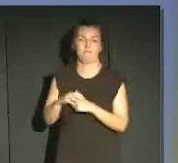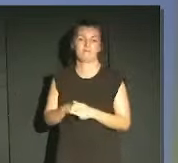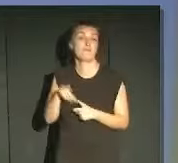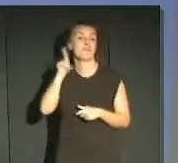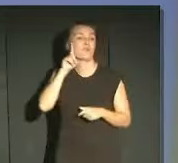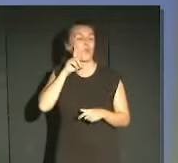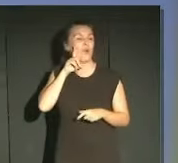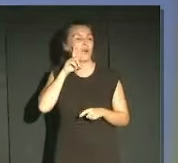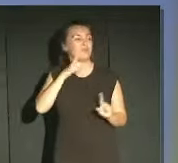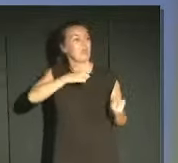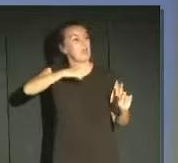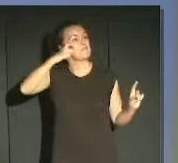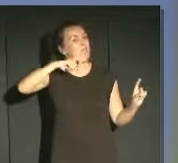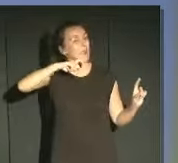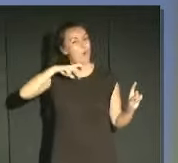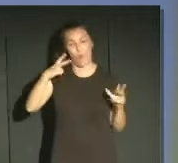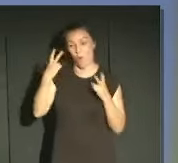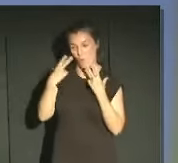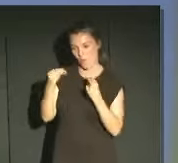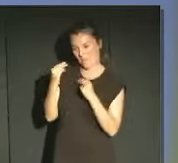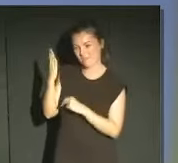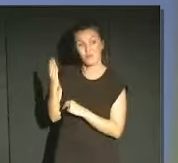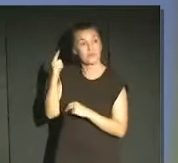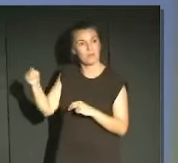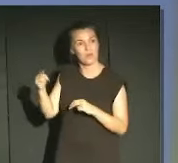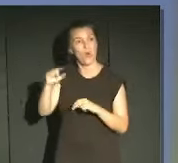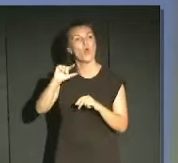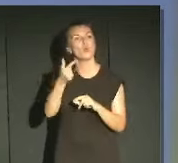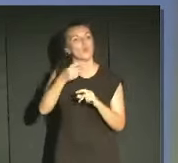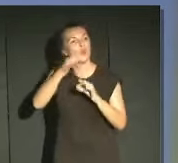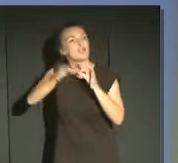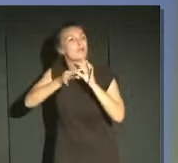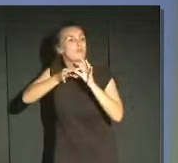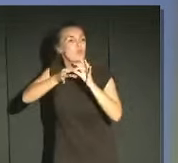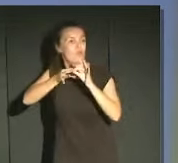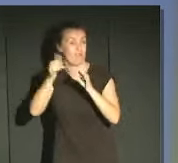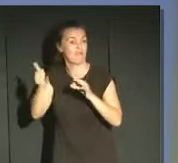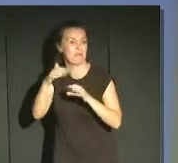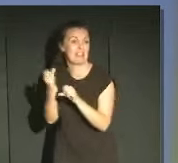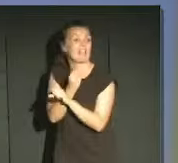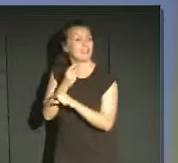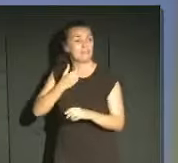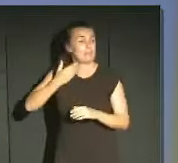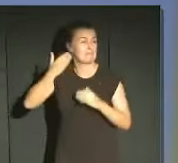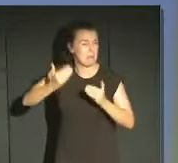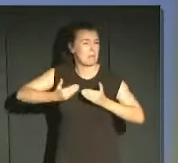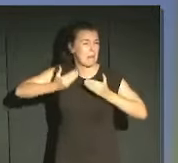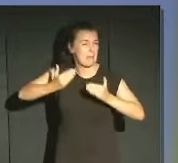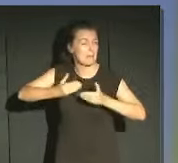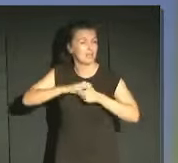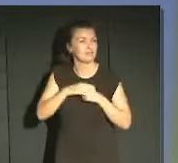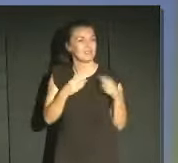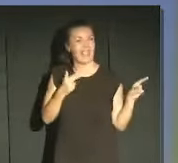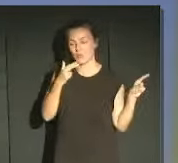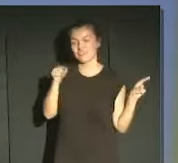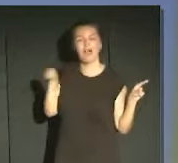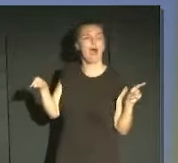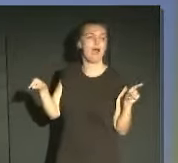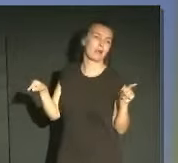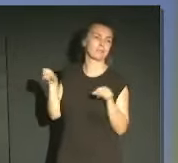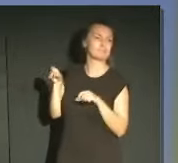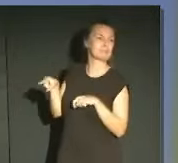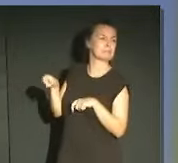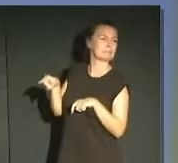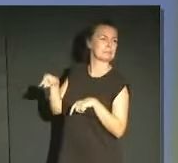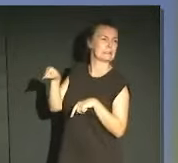a besoin de Le Pen pour gagner au second tour de l'élection présidentielle c'est comme ça qu'il gagne à chaque fois en utilisant l'extrême droite comme un chiffon